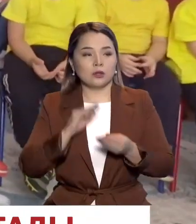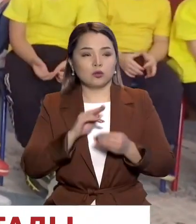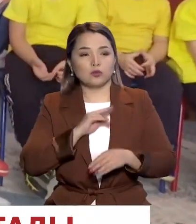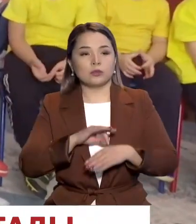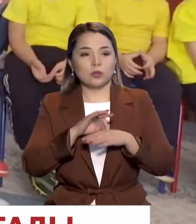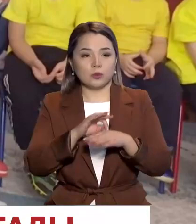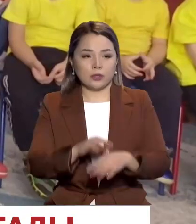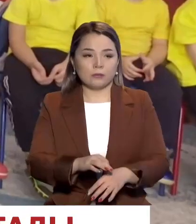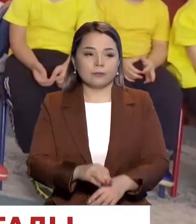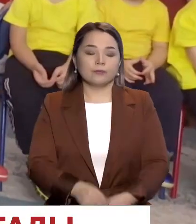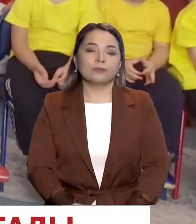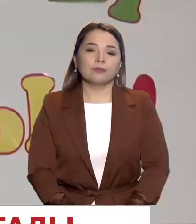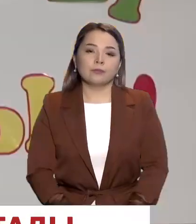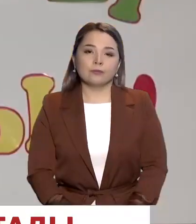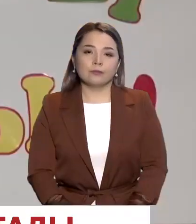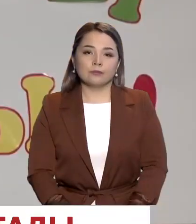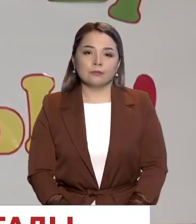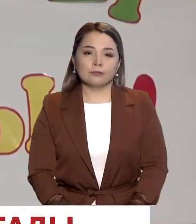істеуде.